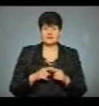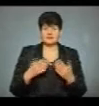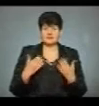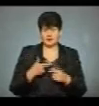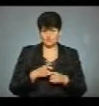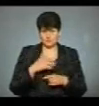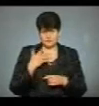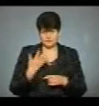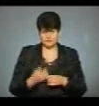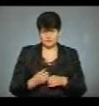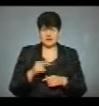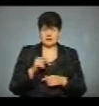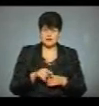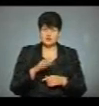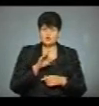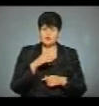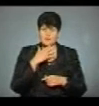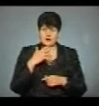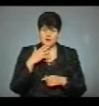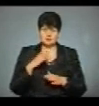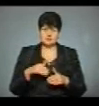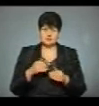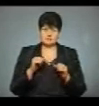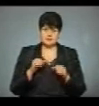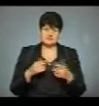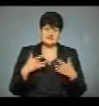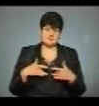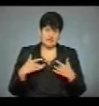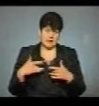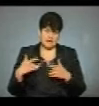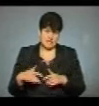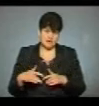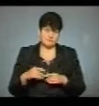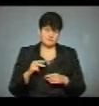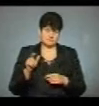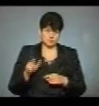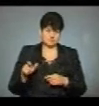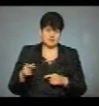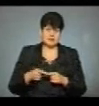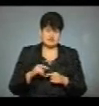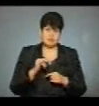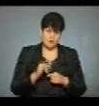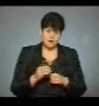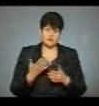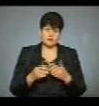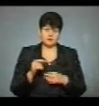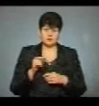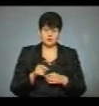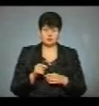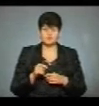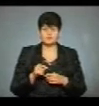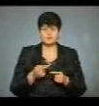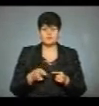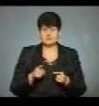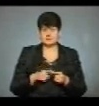занадто багато. То, що забагато роботодавцю дається можливості щодо звільнення працівника, це, звичайно, погано, але тут це вже